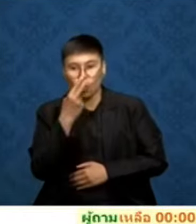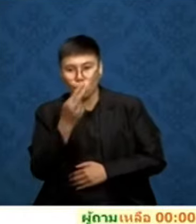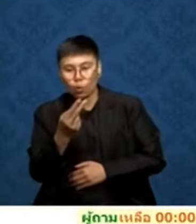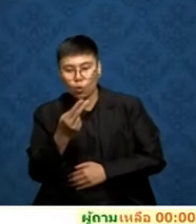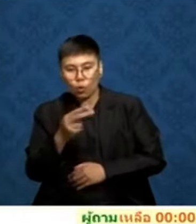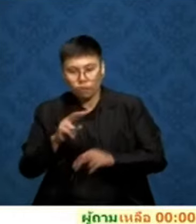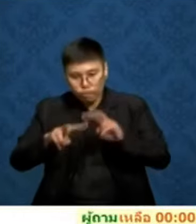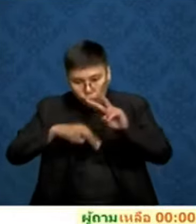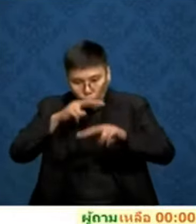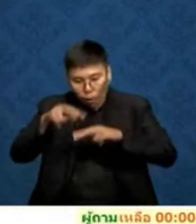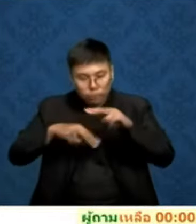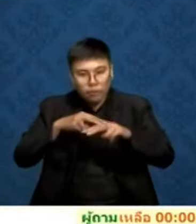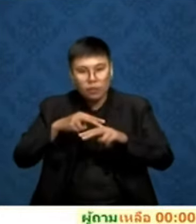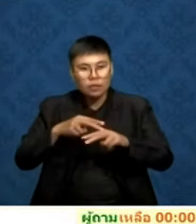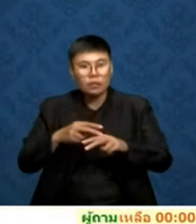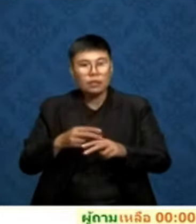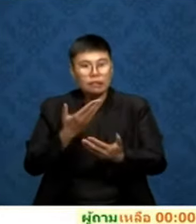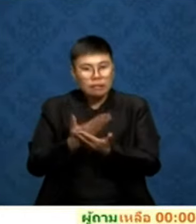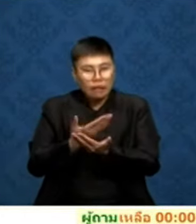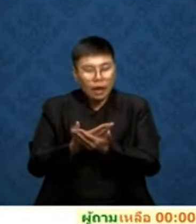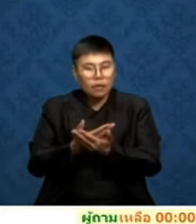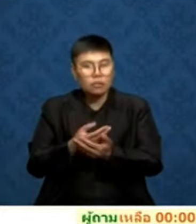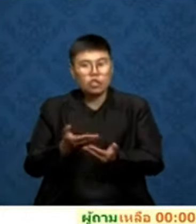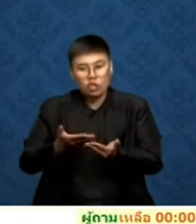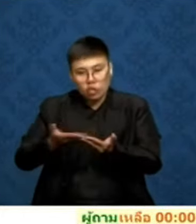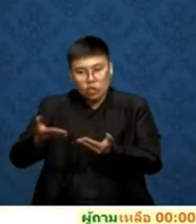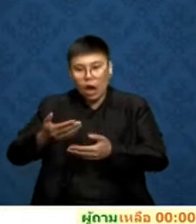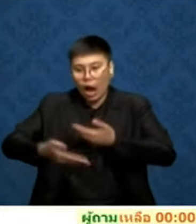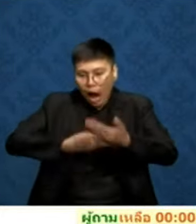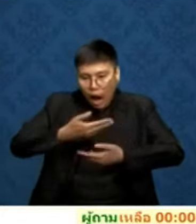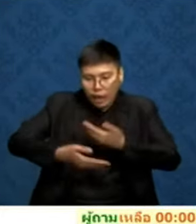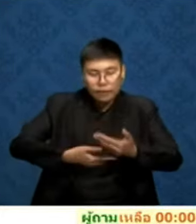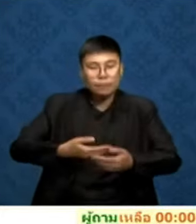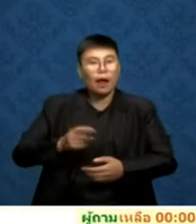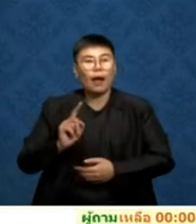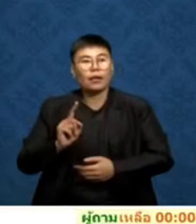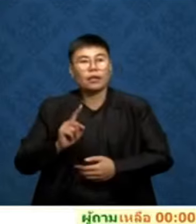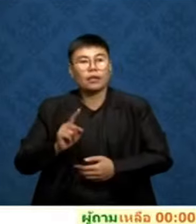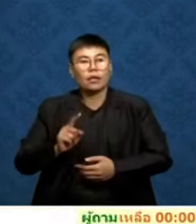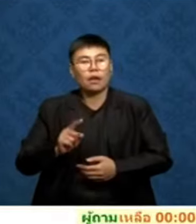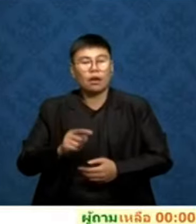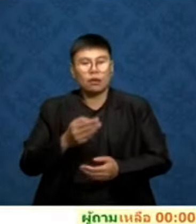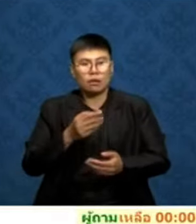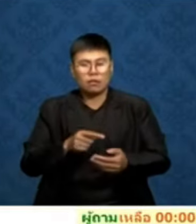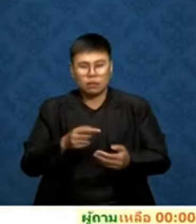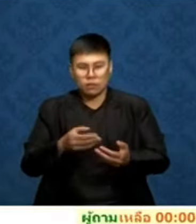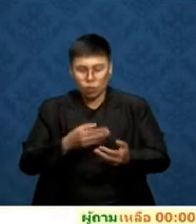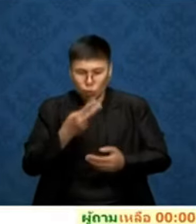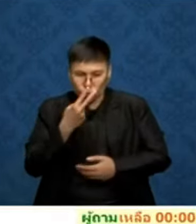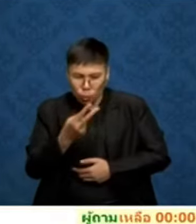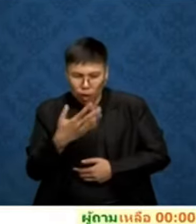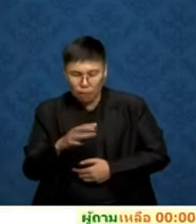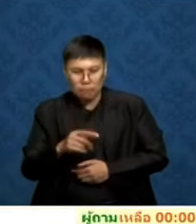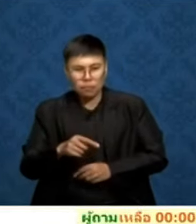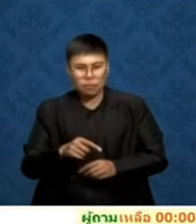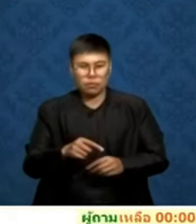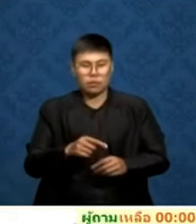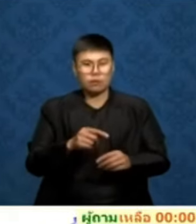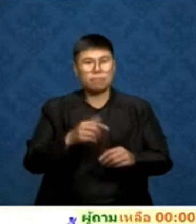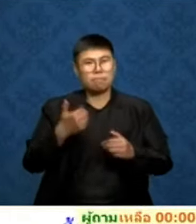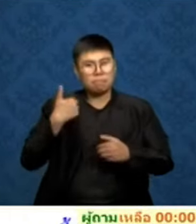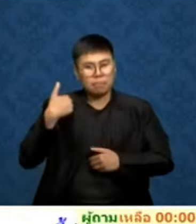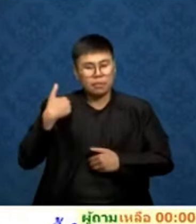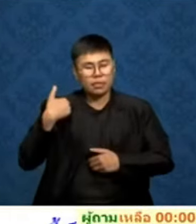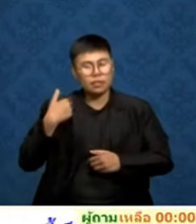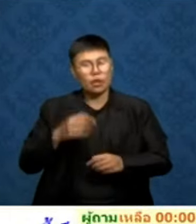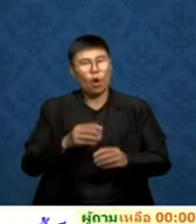พวกนี้อีกเรื่องนึงนะครับไอ้สินที่ค้าที่ขายเนี่ยนะอันนึงก็คือไม่ตรงปกหรือไม่ได้มาตรฐานอันนี้จะมีสินค้าเป็นจำนวน